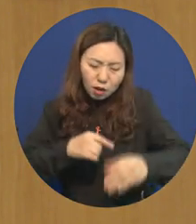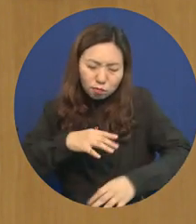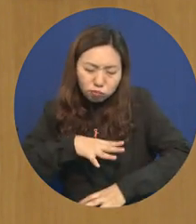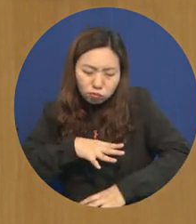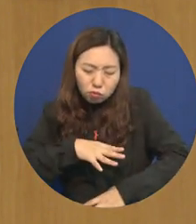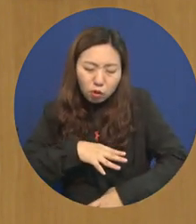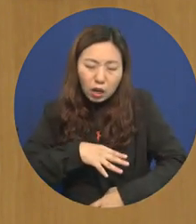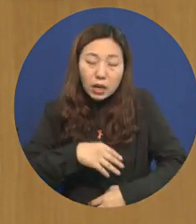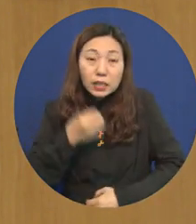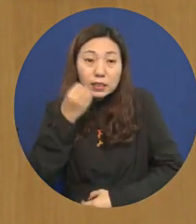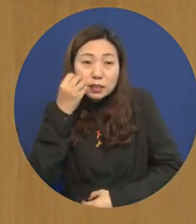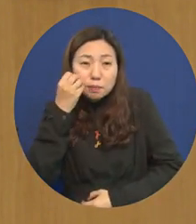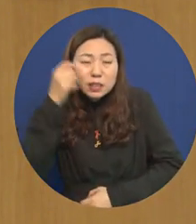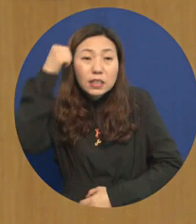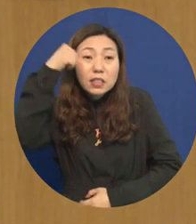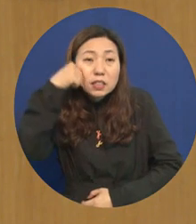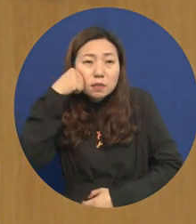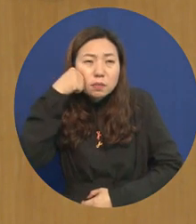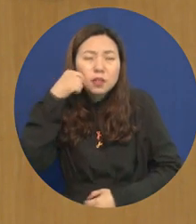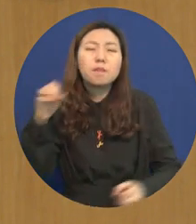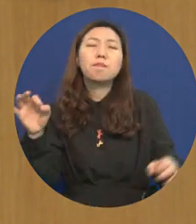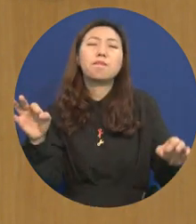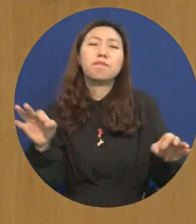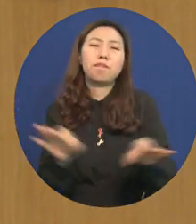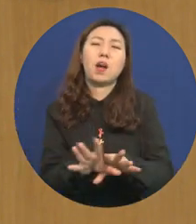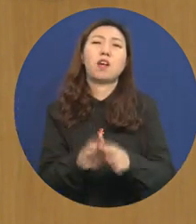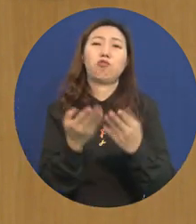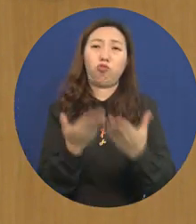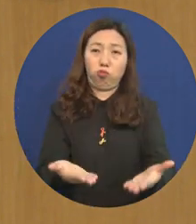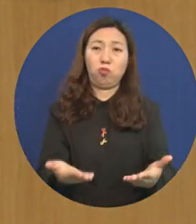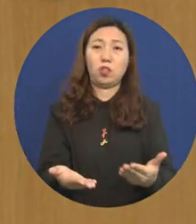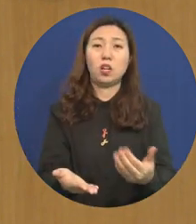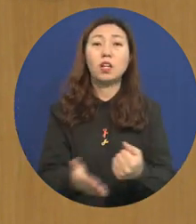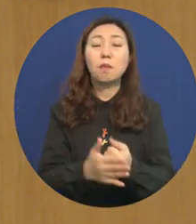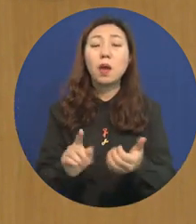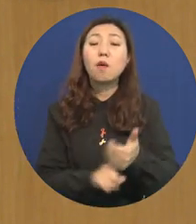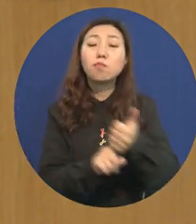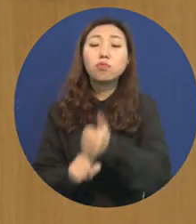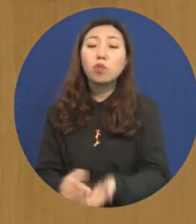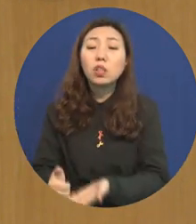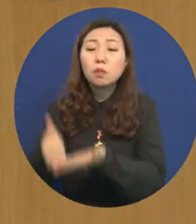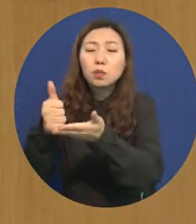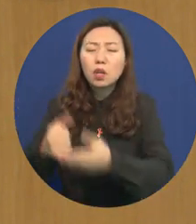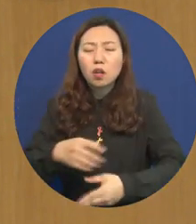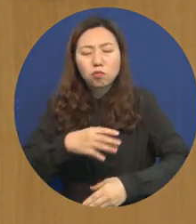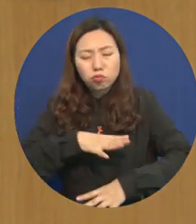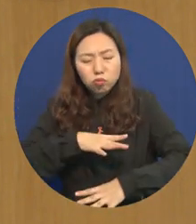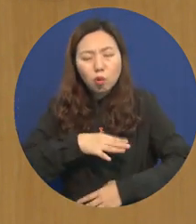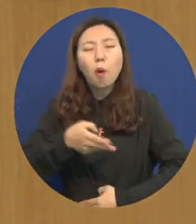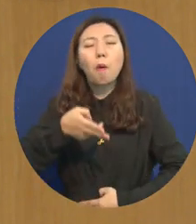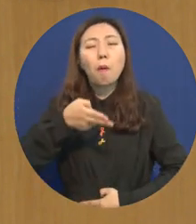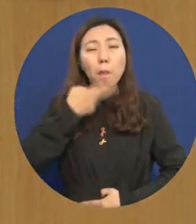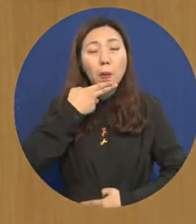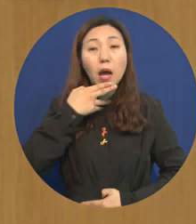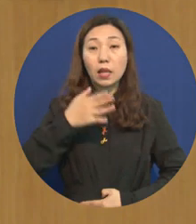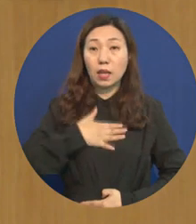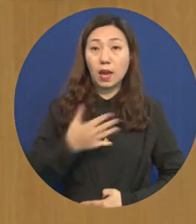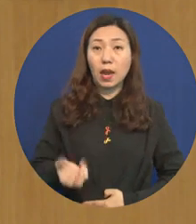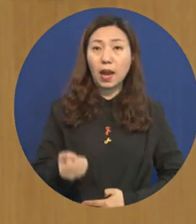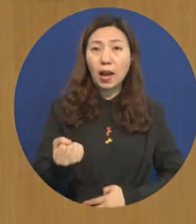것. 그래서 부처님은 두려움이 없다. 또 부처님은 내 손 안에